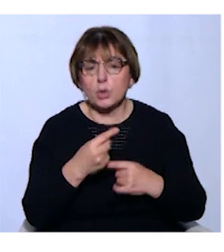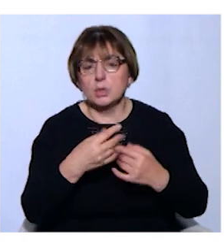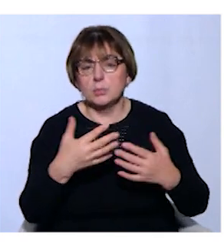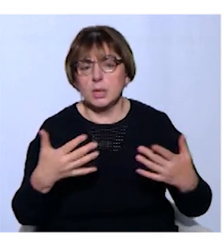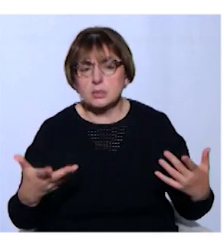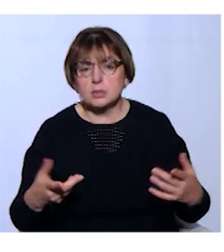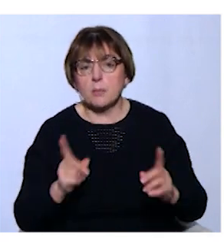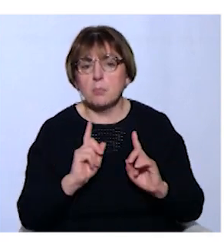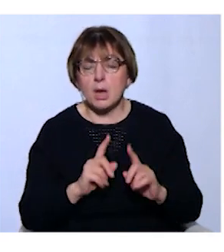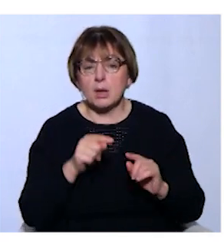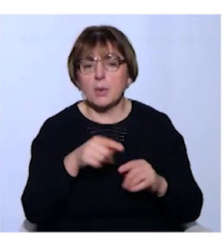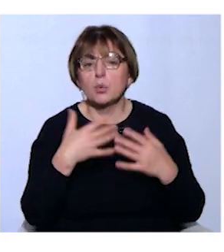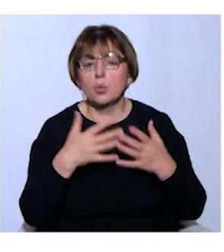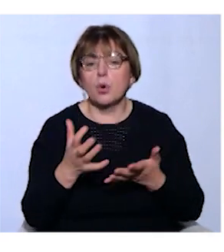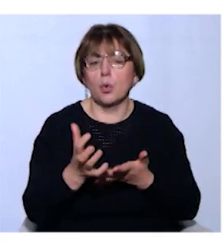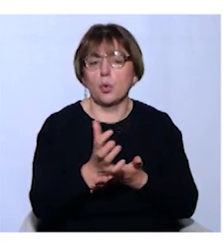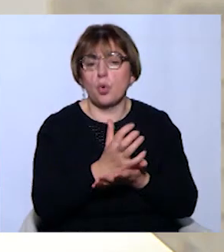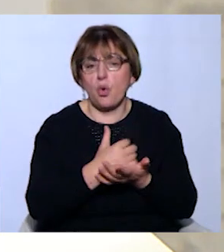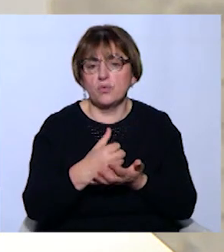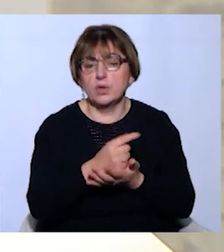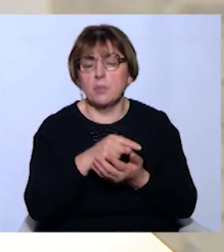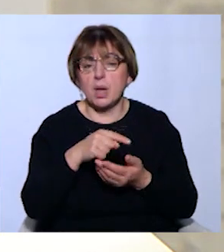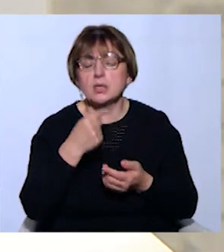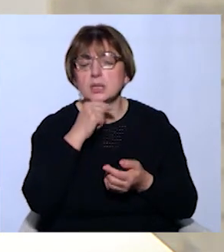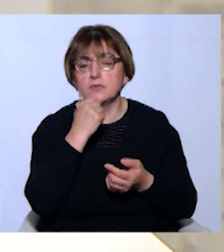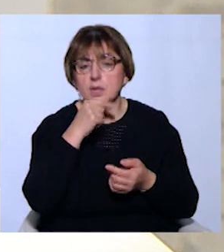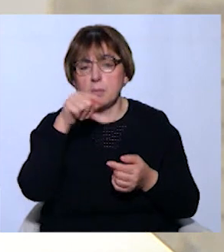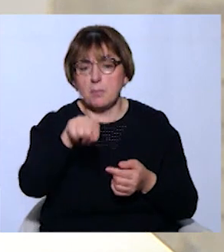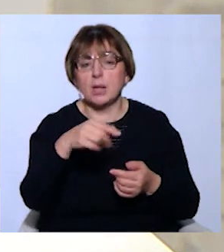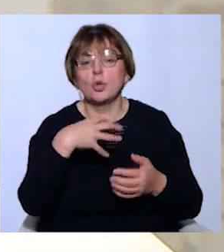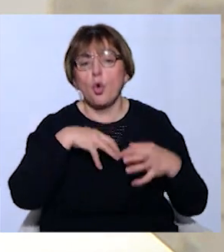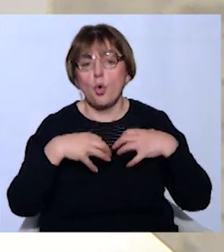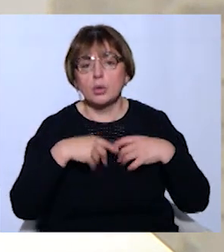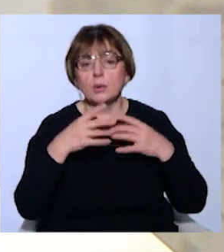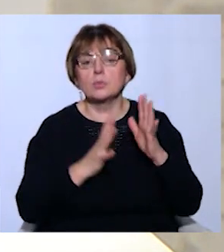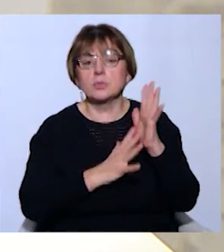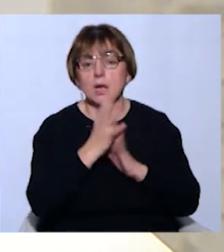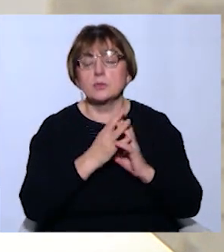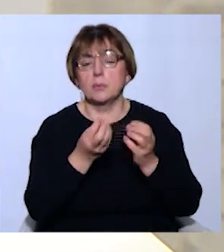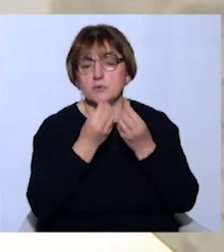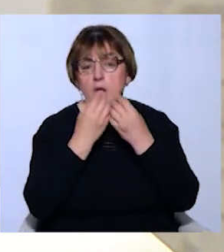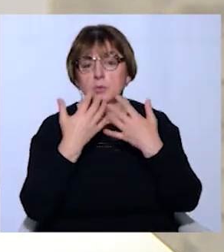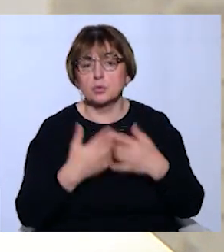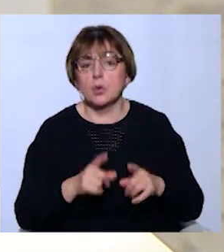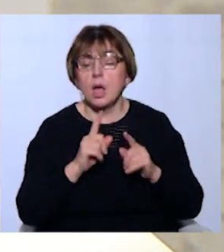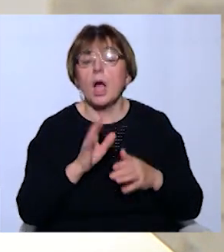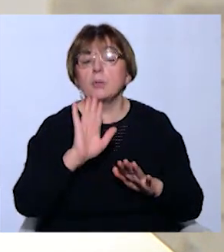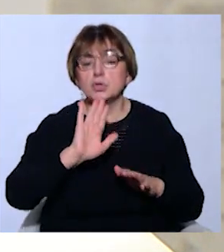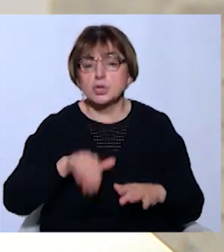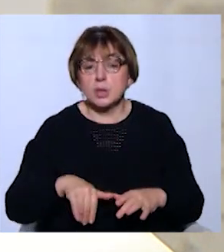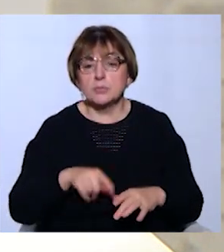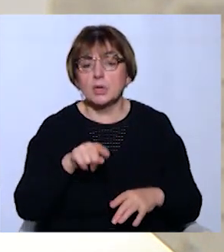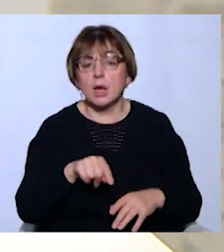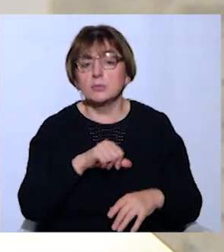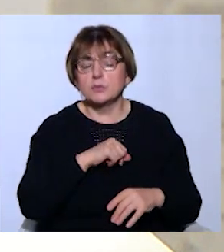შემდეგ. მათში უკვე გროვდება ეს ნივთიერება მათ ორგანიზმში, იმიტომ რომ მათ ეს წყალმცენარეები მიიღეს საკვებად, ხო? ამის შემდეგ